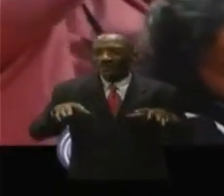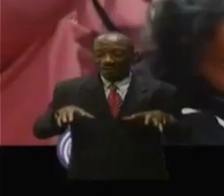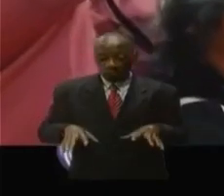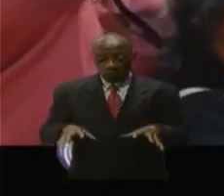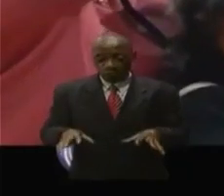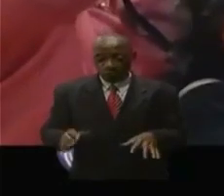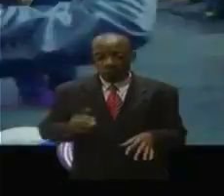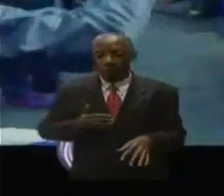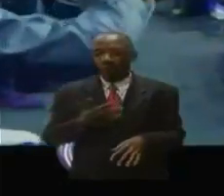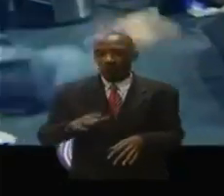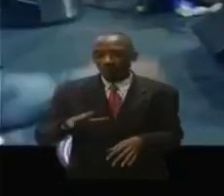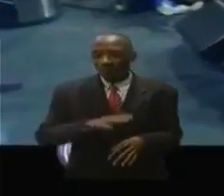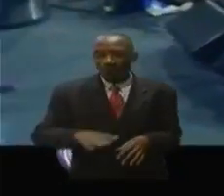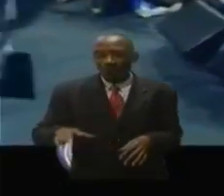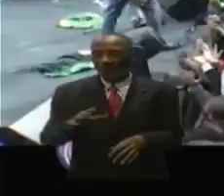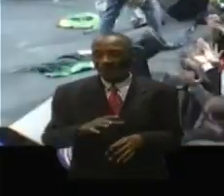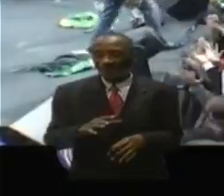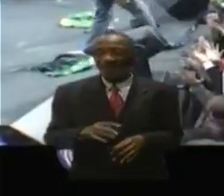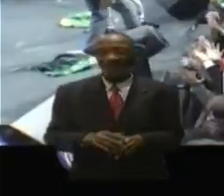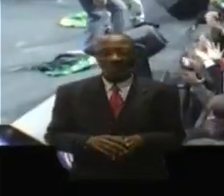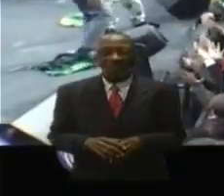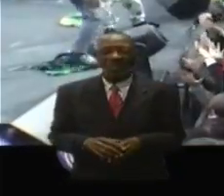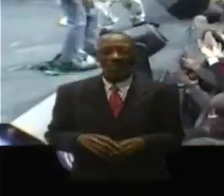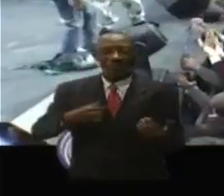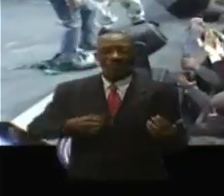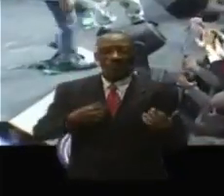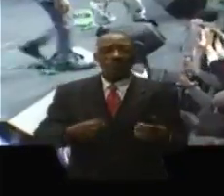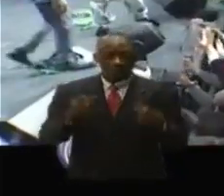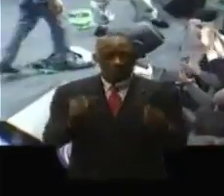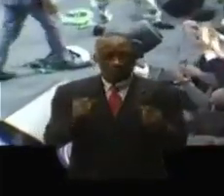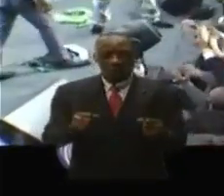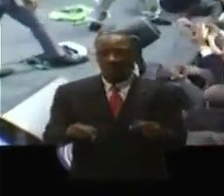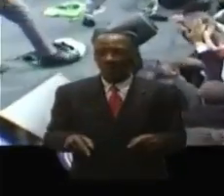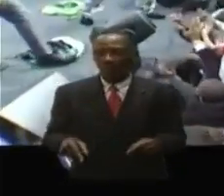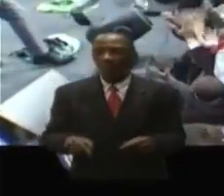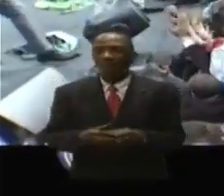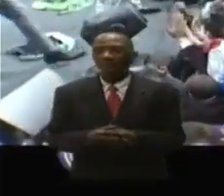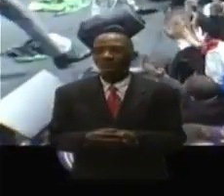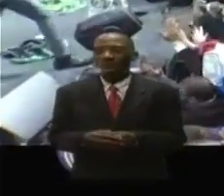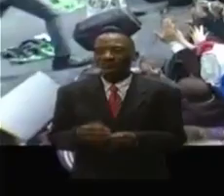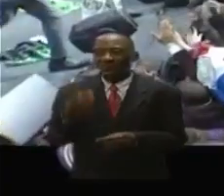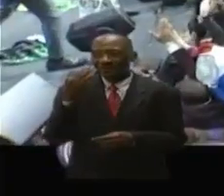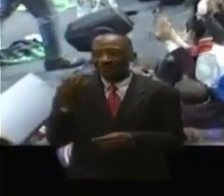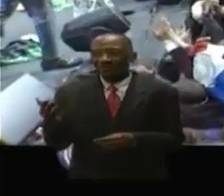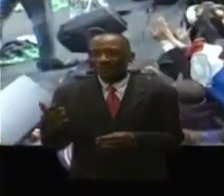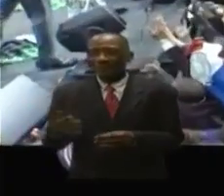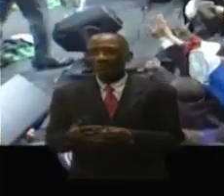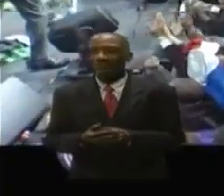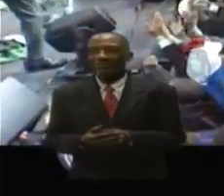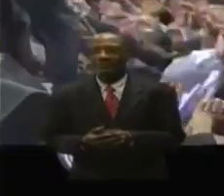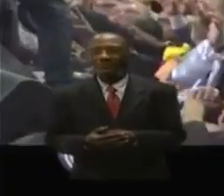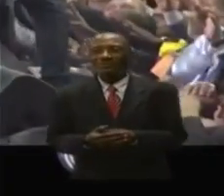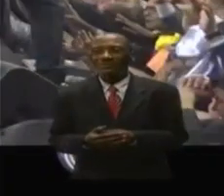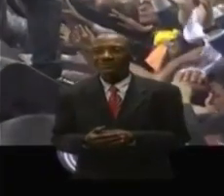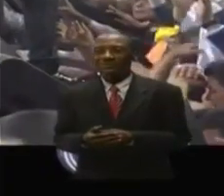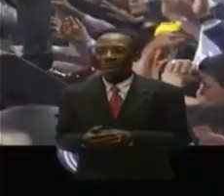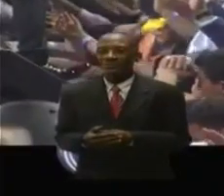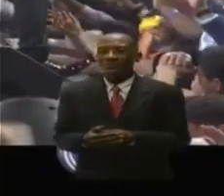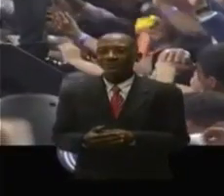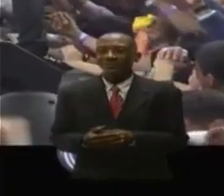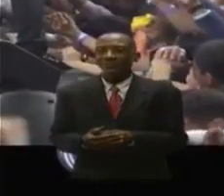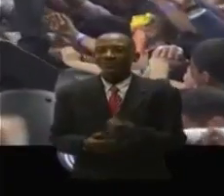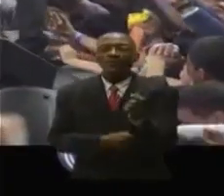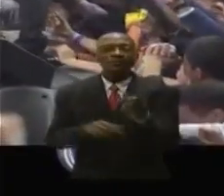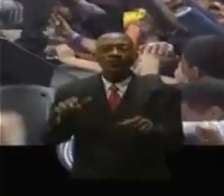République démocratique du Congo, ce qui constitue une fierté spirituelle pour notre nation, L'attention de tous les participants était tournée